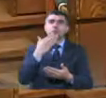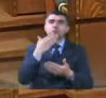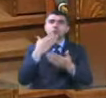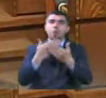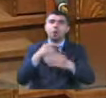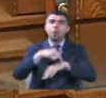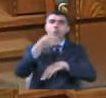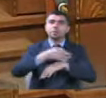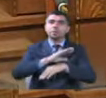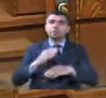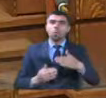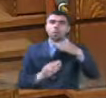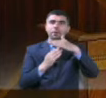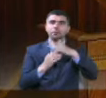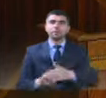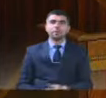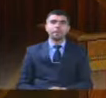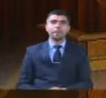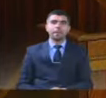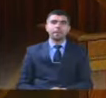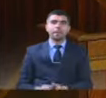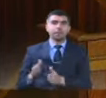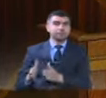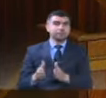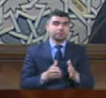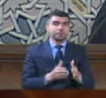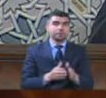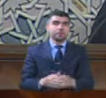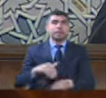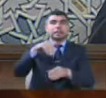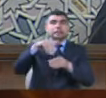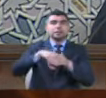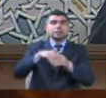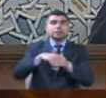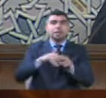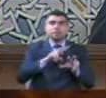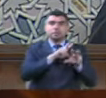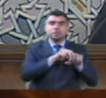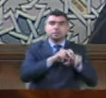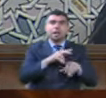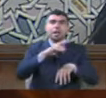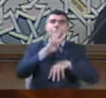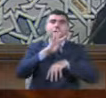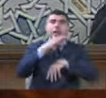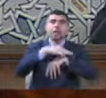التوقيت. شكرا. الكلمة لفريق الاتحاد الدستوري في حدود